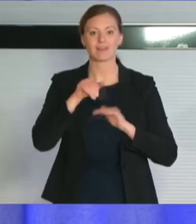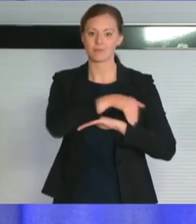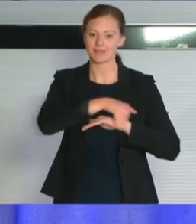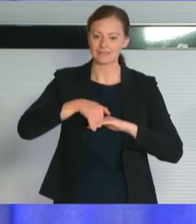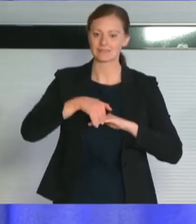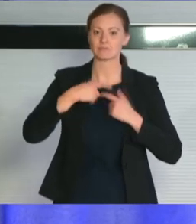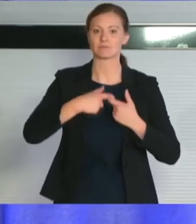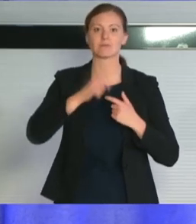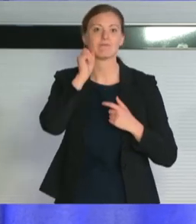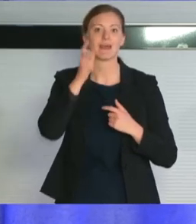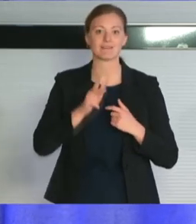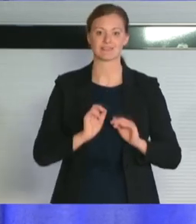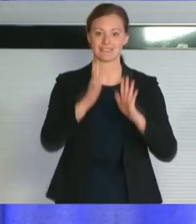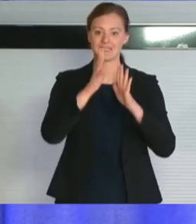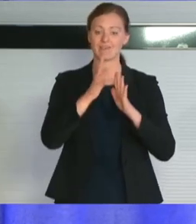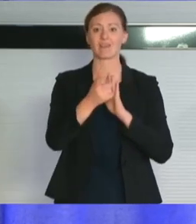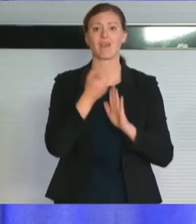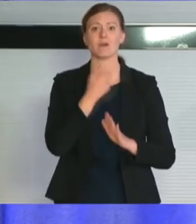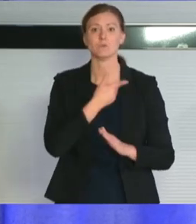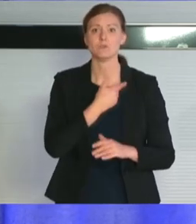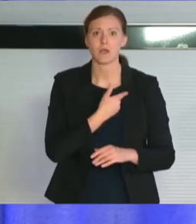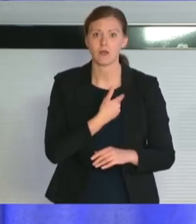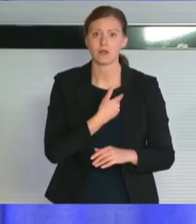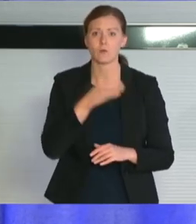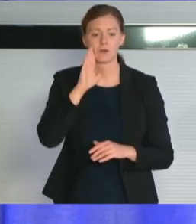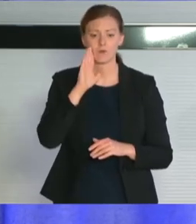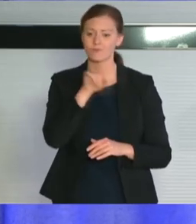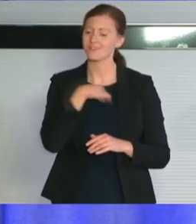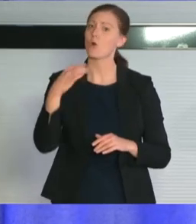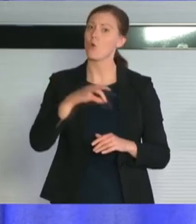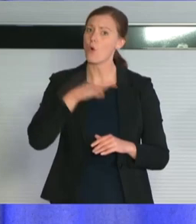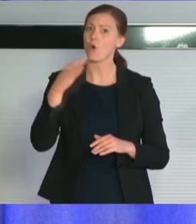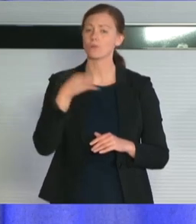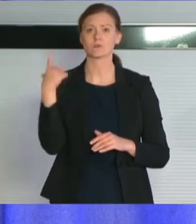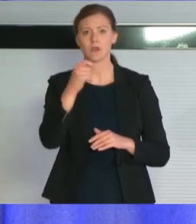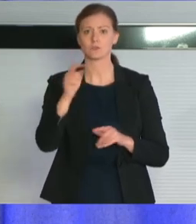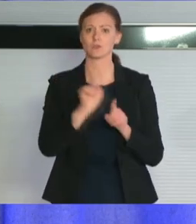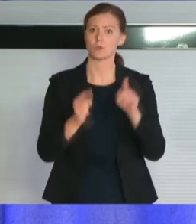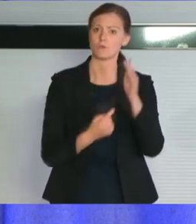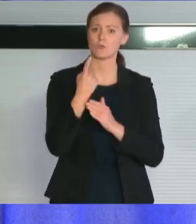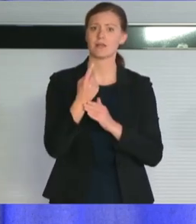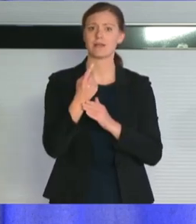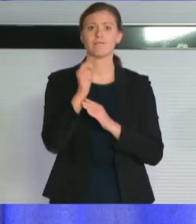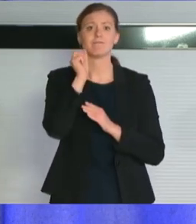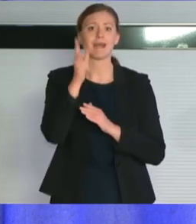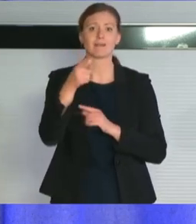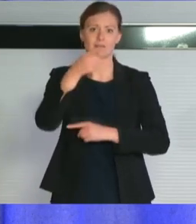på. Som alle andre så håper jeg også at vi så raskt som mulig kan få hverdagen vår tilbake.